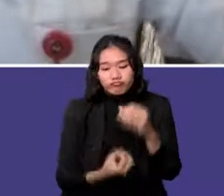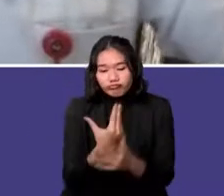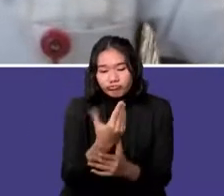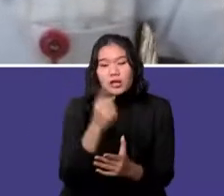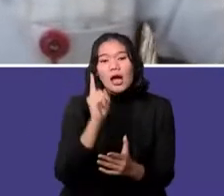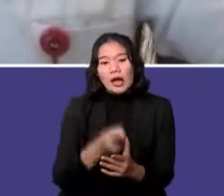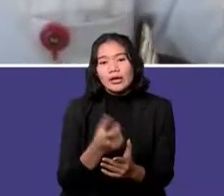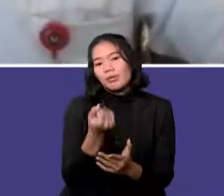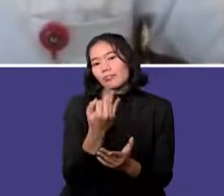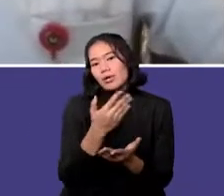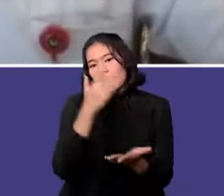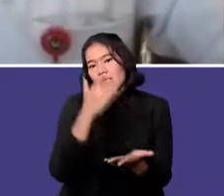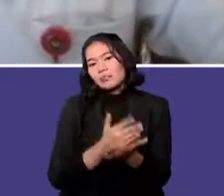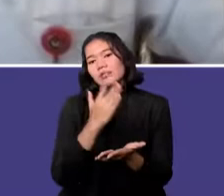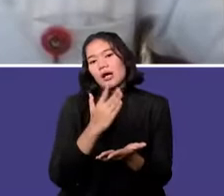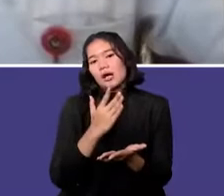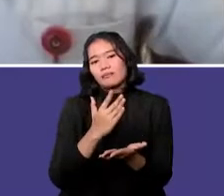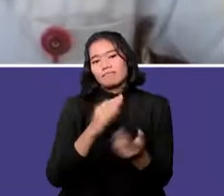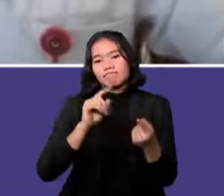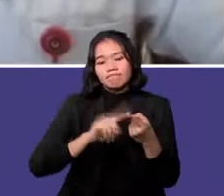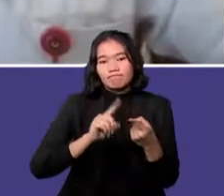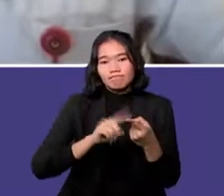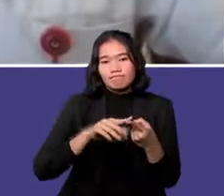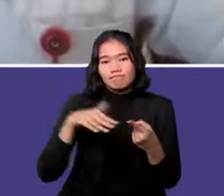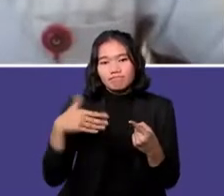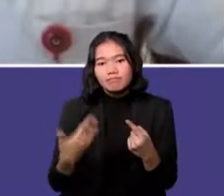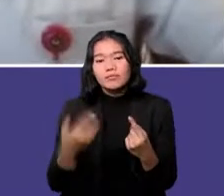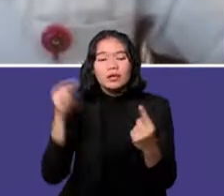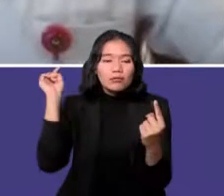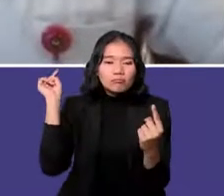beberapa kebijakan, diantaranya mengacu kepada